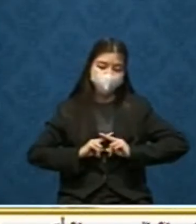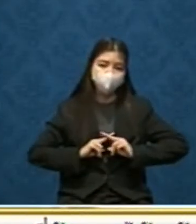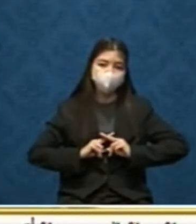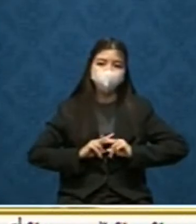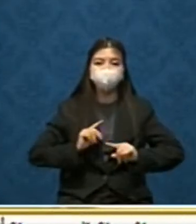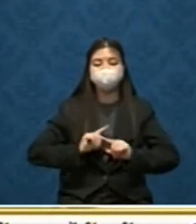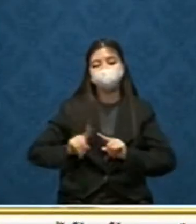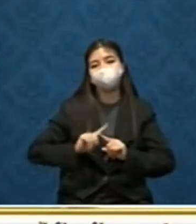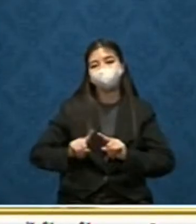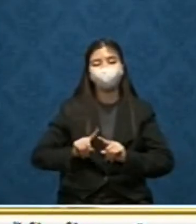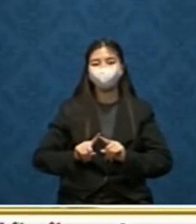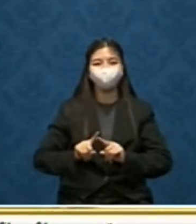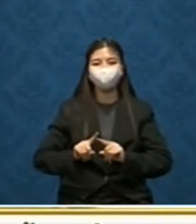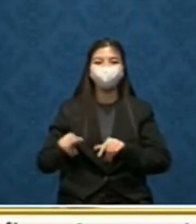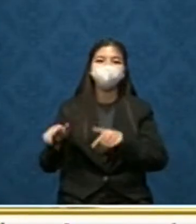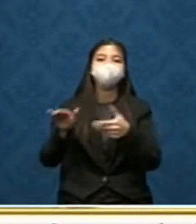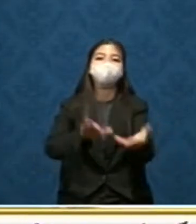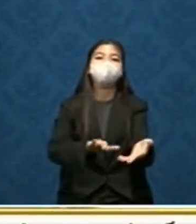าร